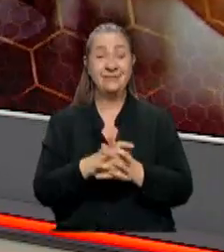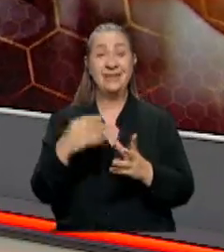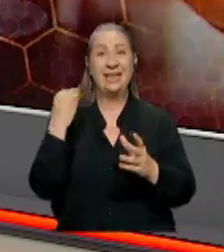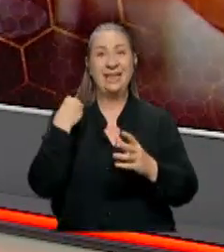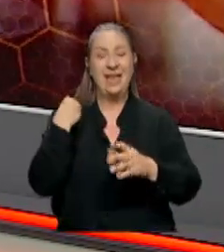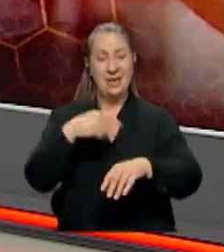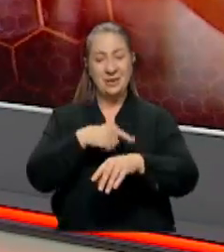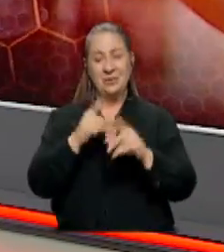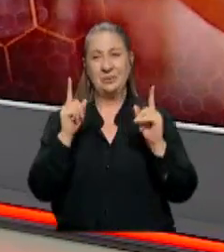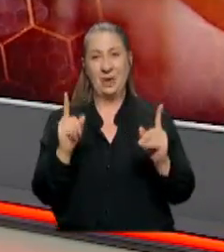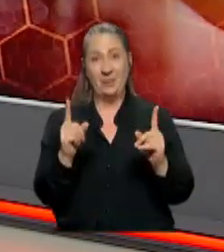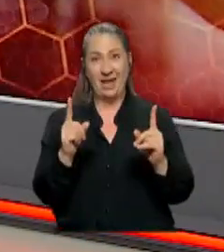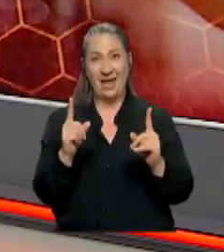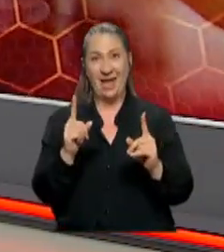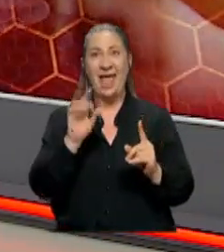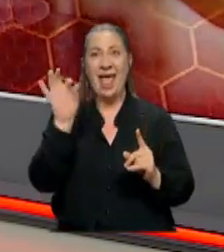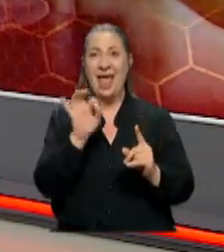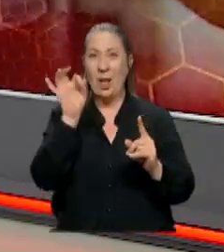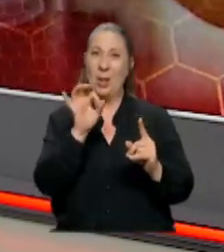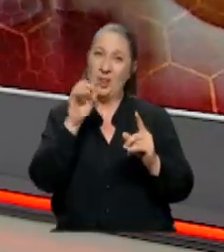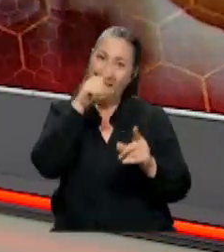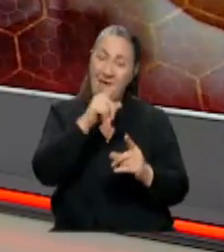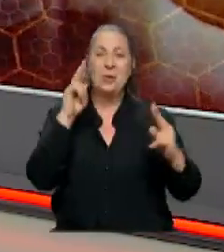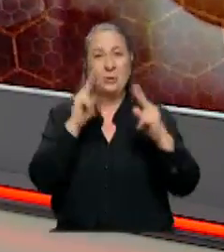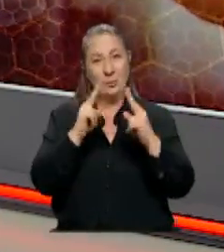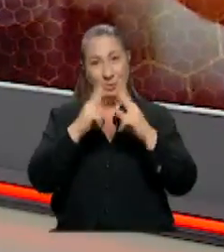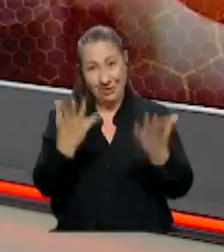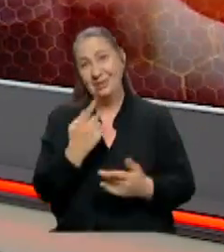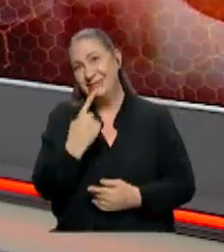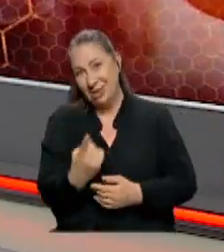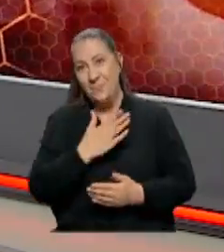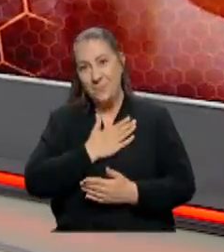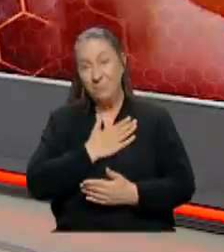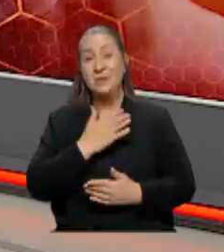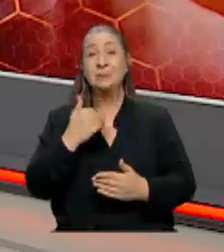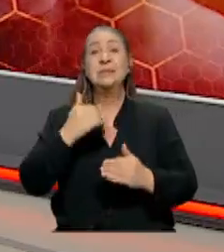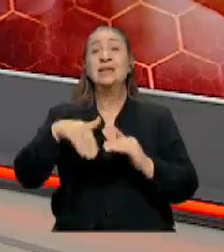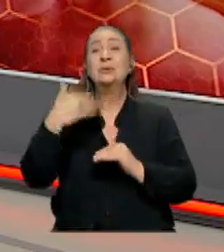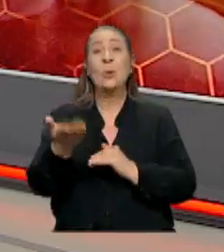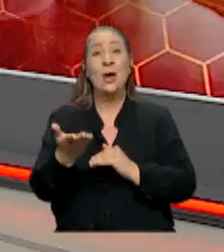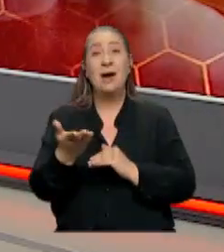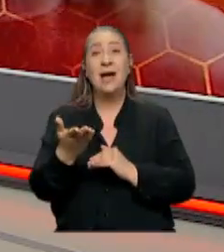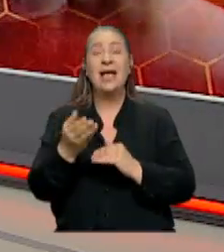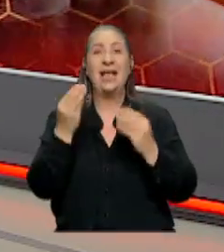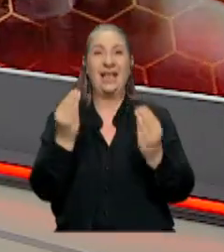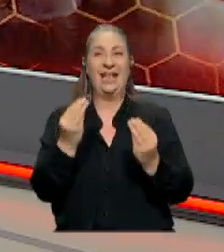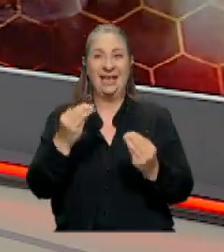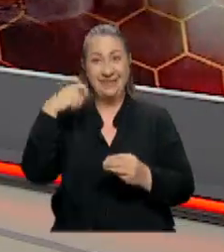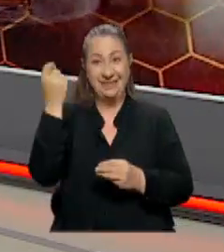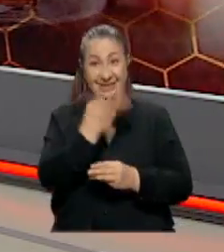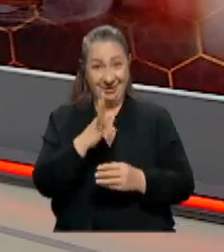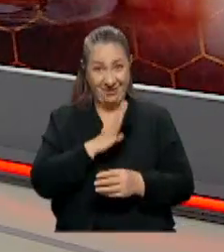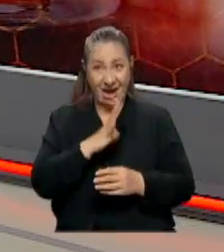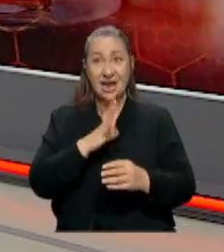Yeni yayın döneminde görüşmek dileğiyle diyeceğim. Bizden sonra İyilik dizisi